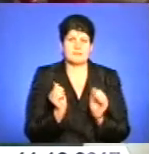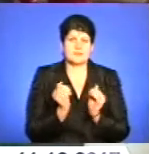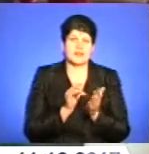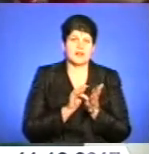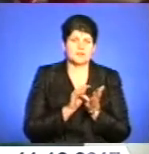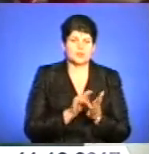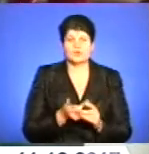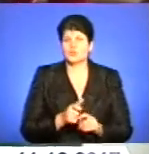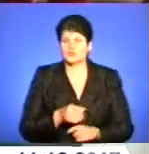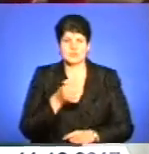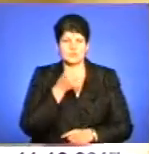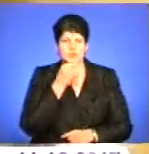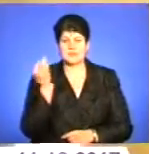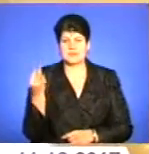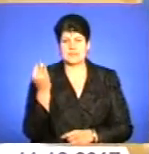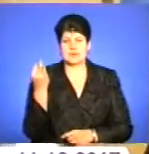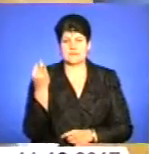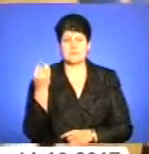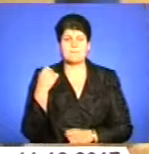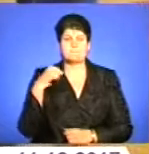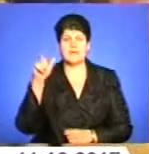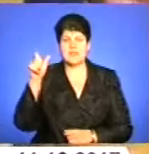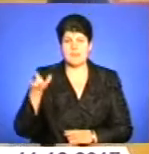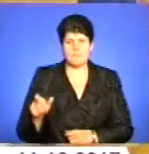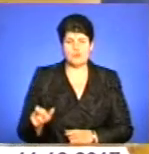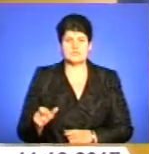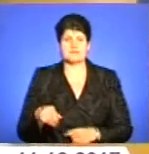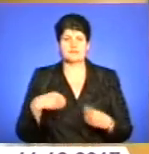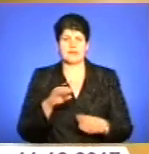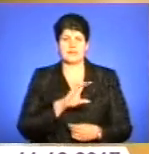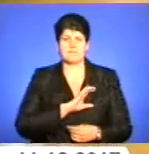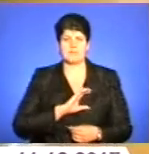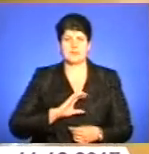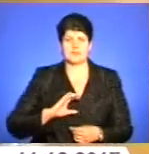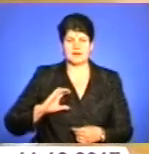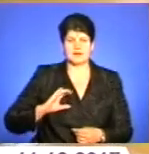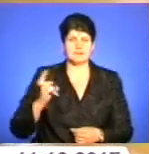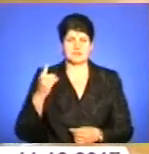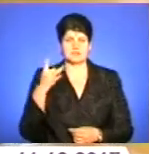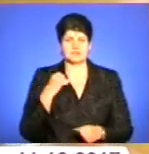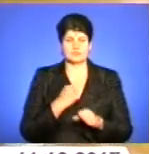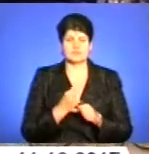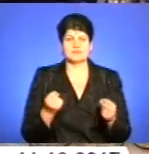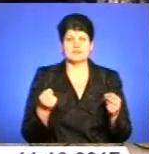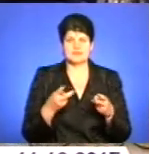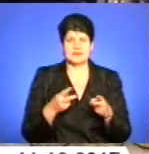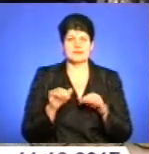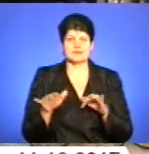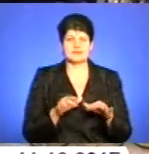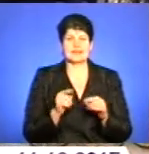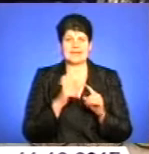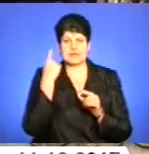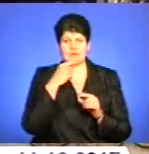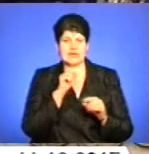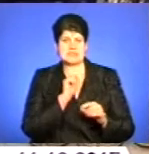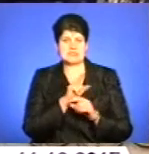екскурсію, мені дуже сподобалося, цікаво. Переможців та призерів змагань нагородили медалями, які вперше виготовили під цей захід за індивідуальним замовленням,